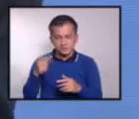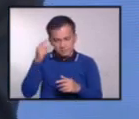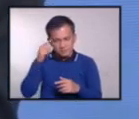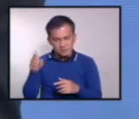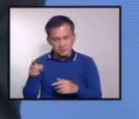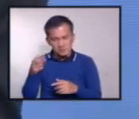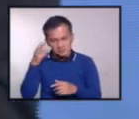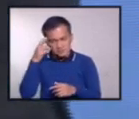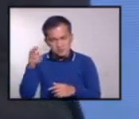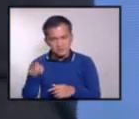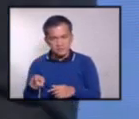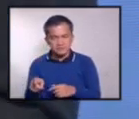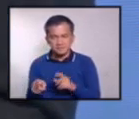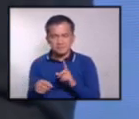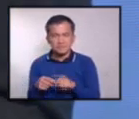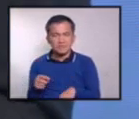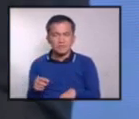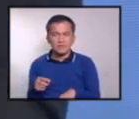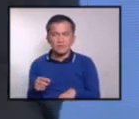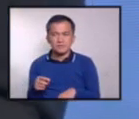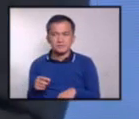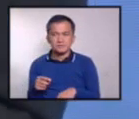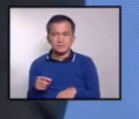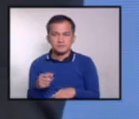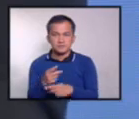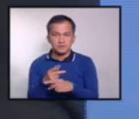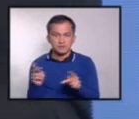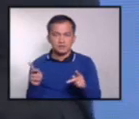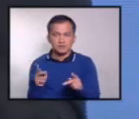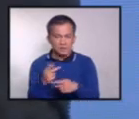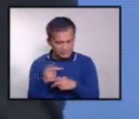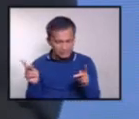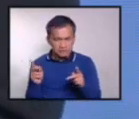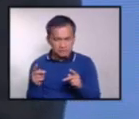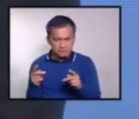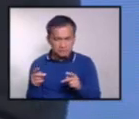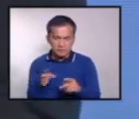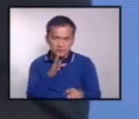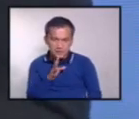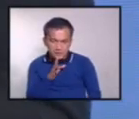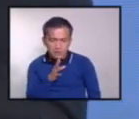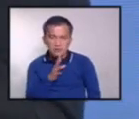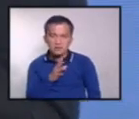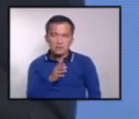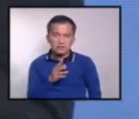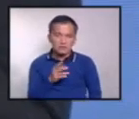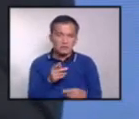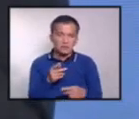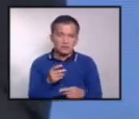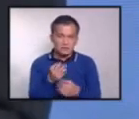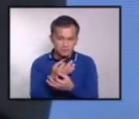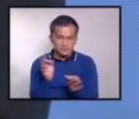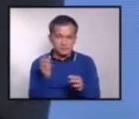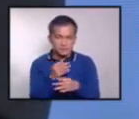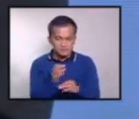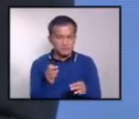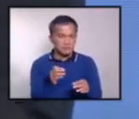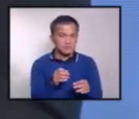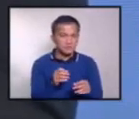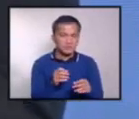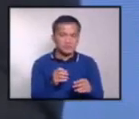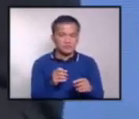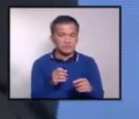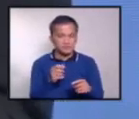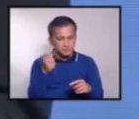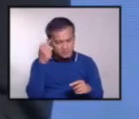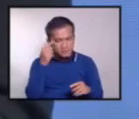na hindi pwede na ang kalayaan ay yung kalayaan lang magsalita, yung kalayaan lang bumatiko sa gobyerno.